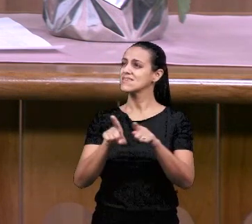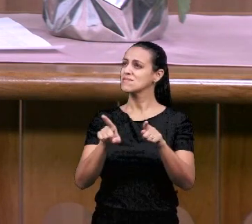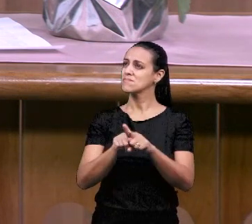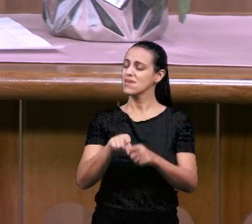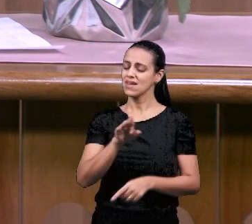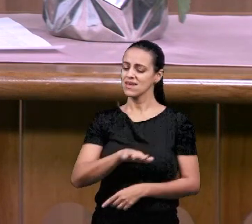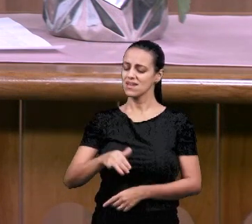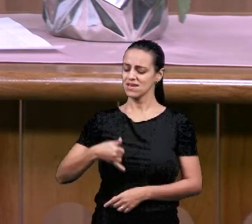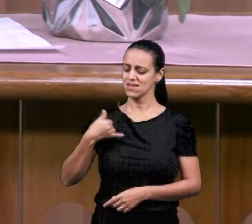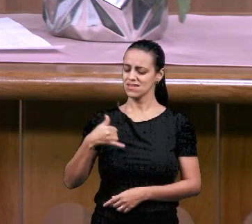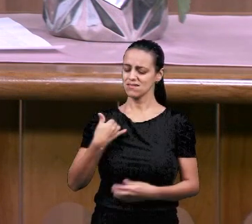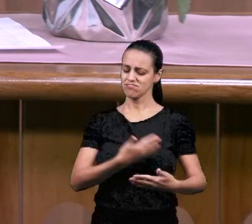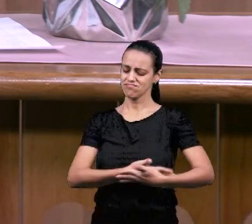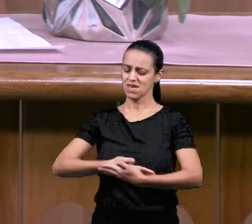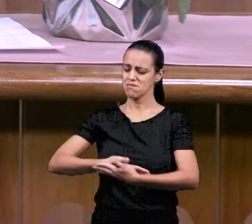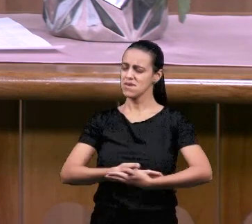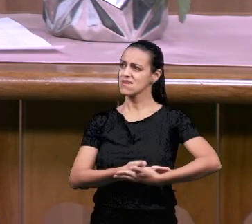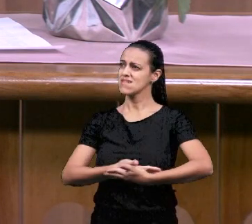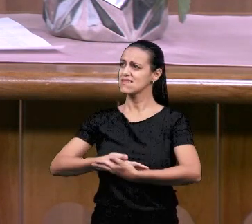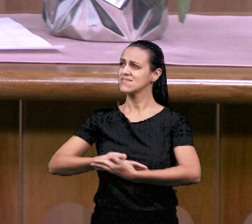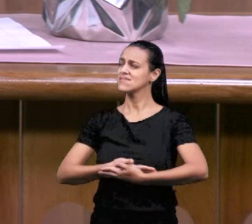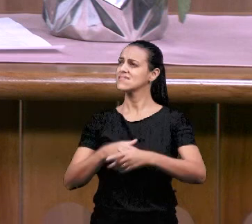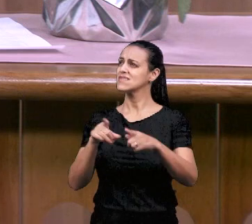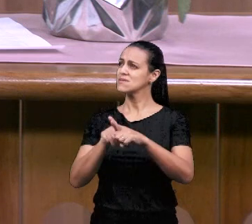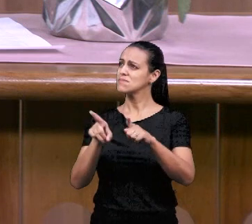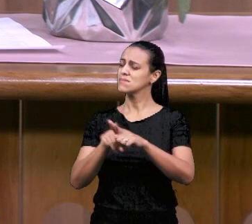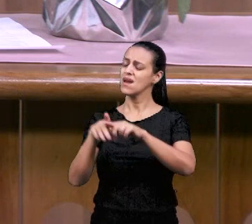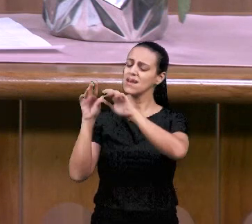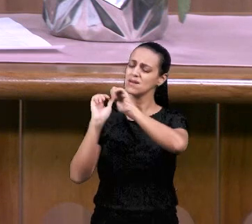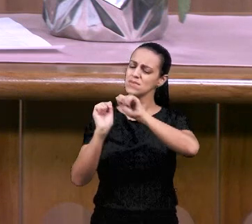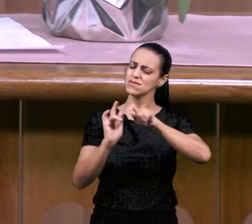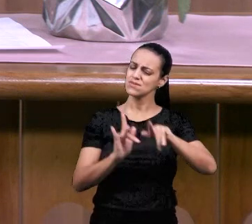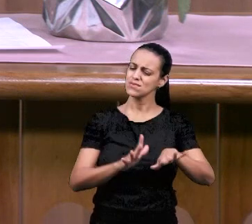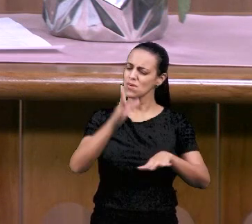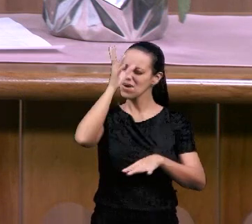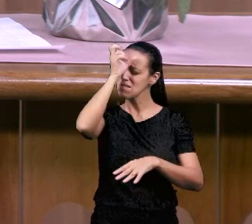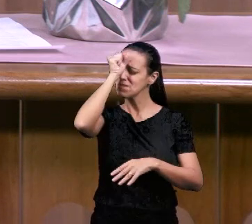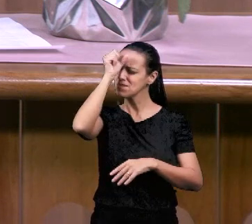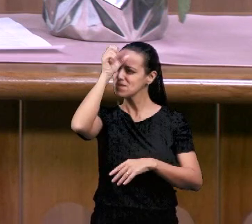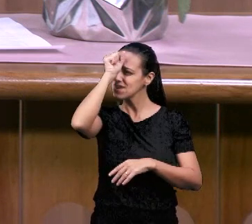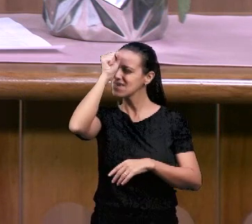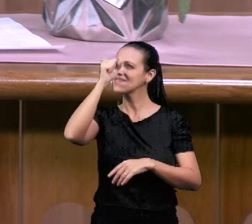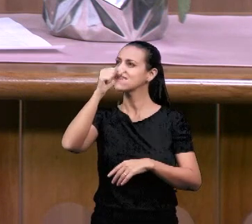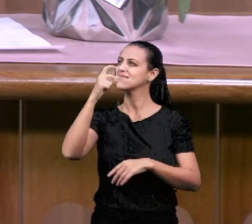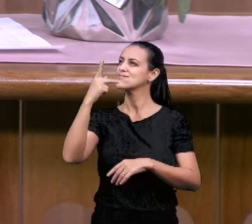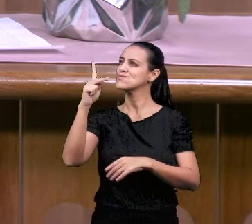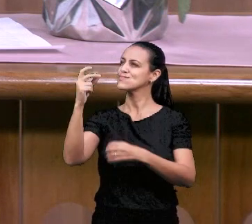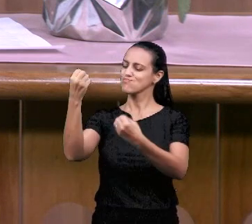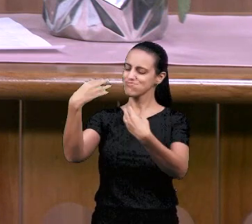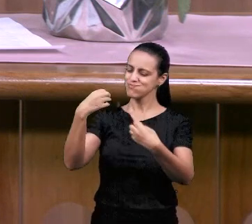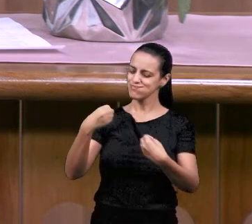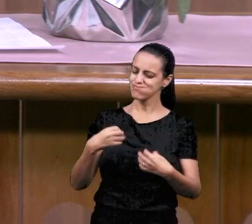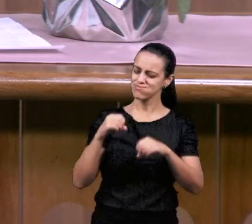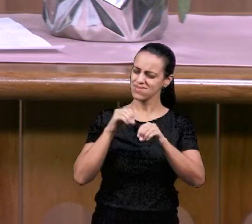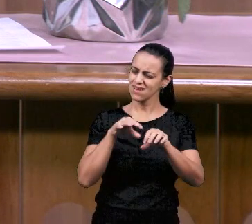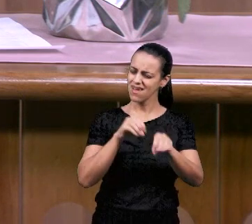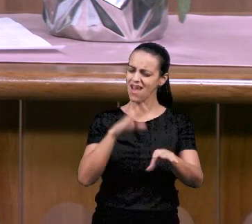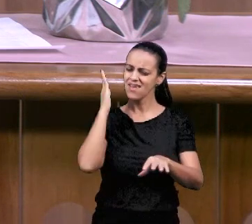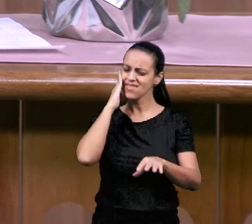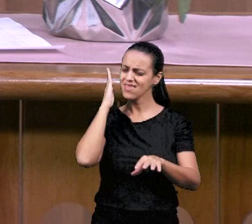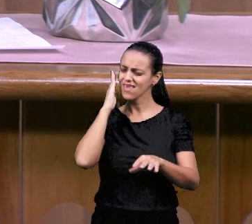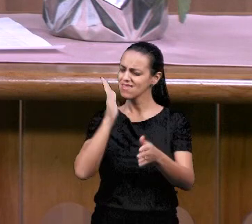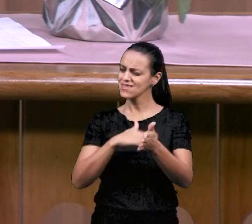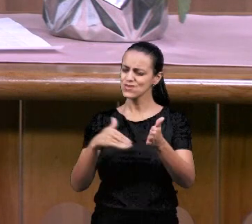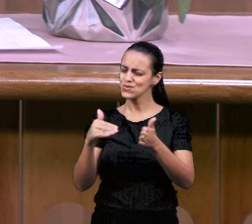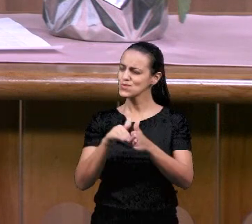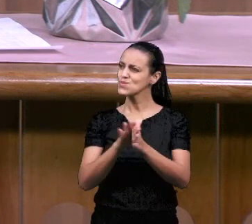pour les enfants de 0 à 3 ans d'âge, afin que tu puisses bénir l'apprentissage de ta parole et qu'elles puissent